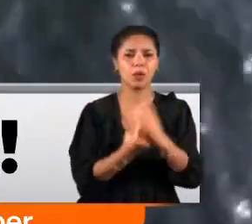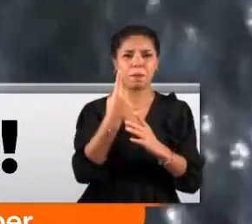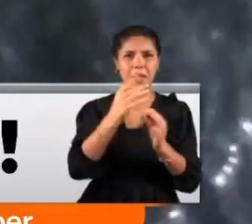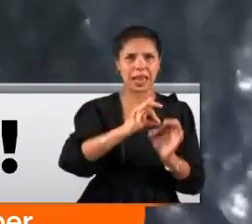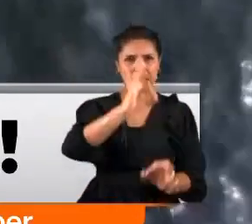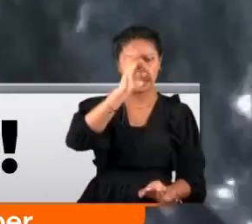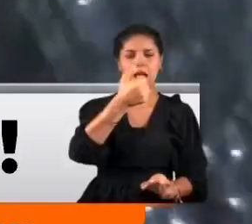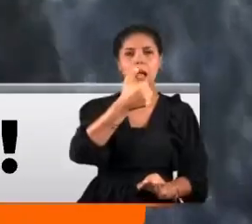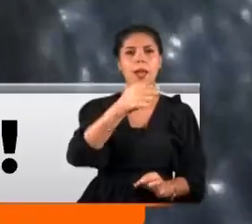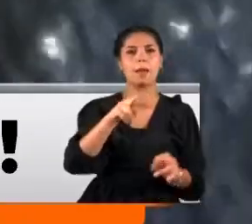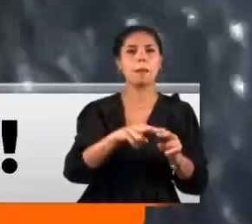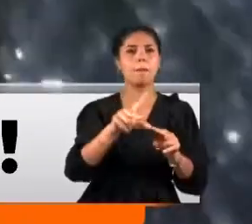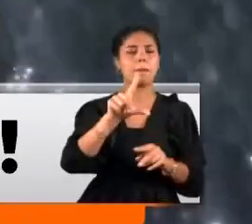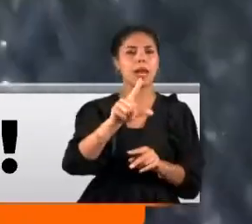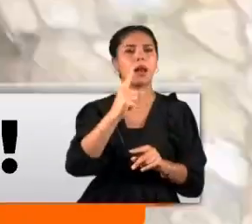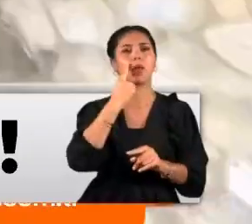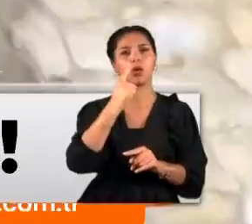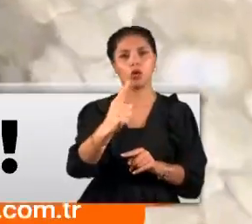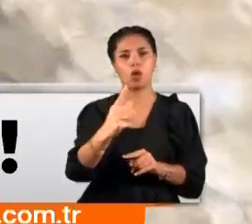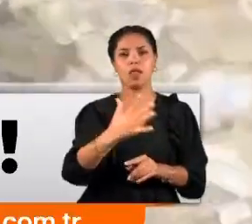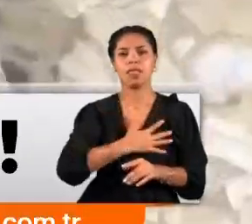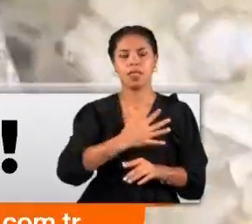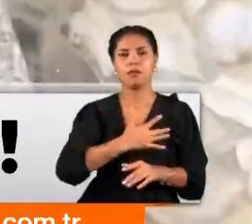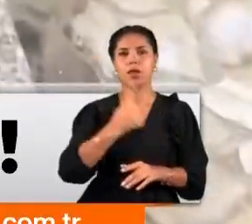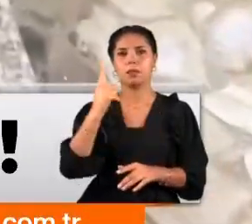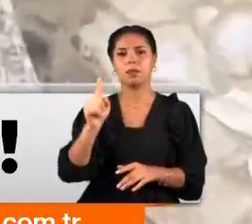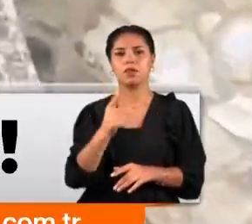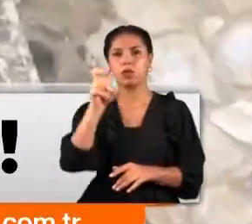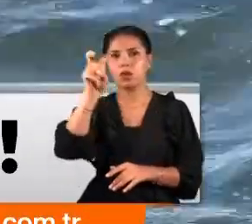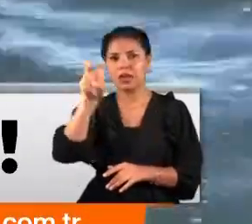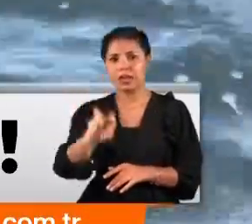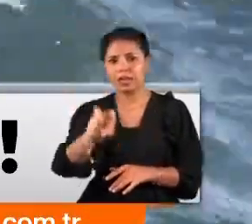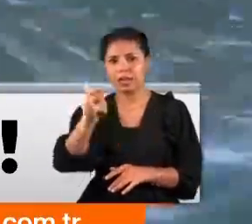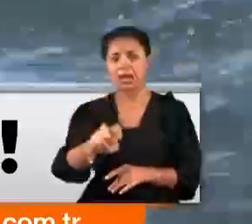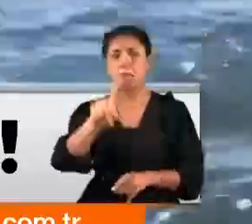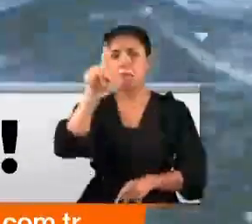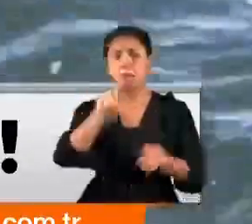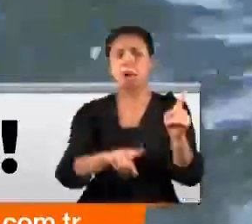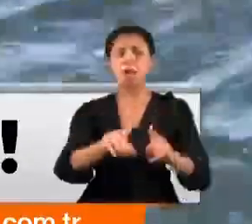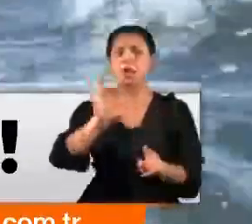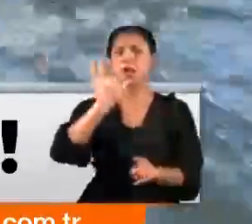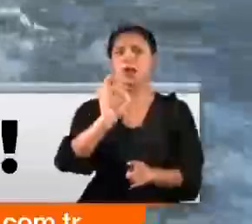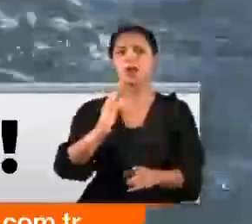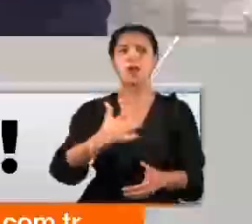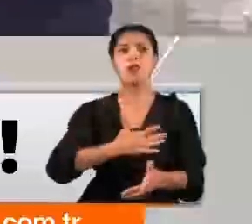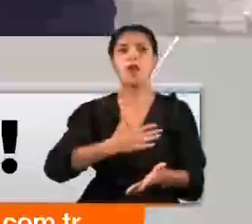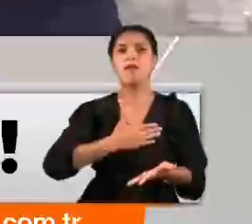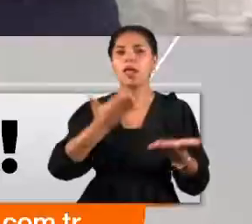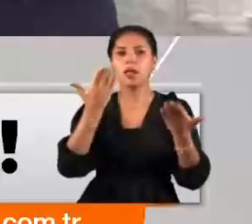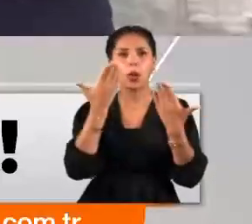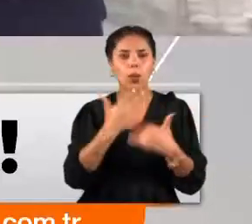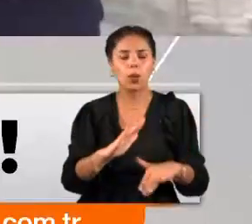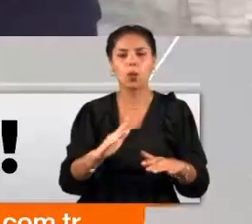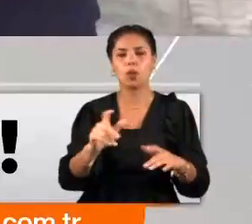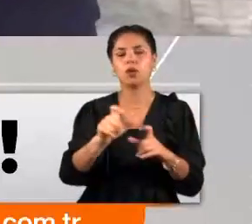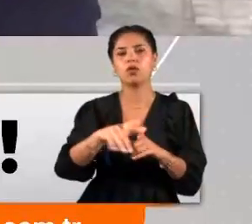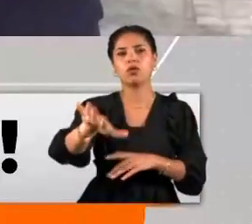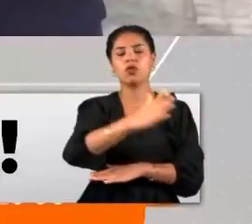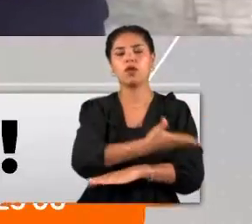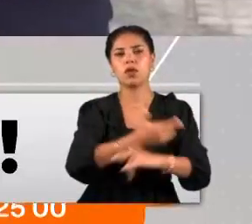6 miligram olması gereken oksijen seviyesinin ise 1,8 yer yer sıfıra düştüğü tespit edildi. Çevre Şehircilik ve